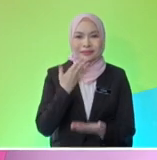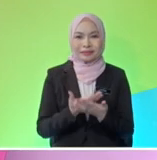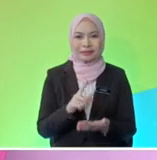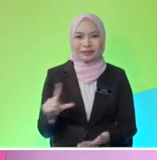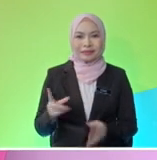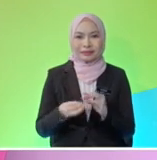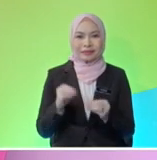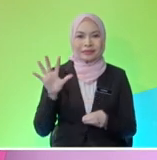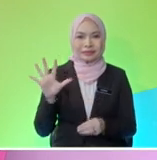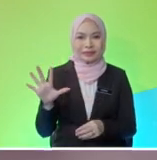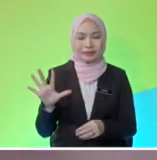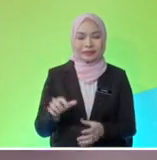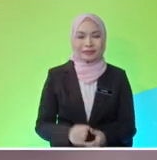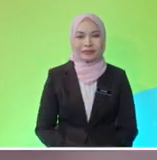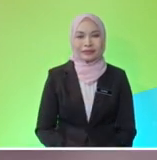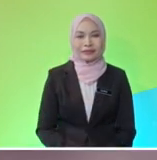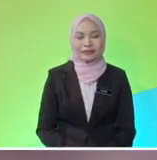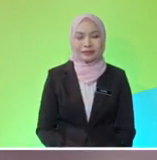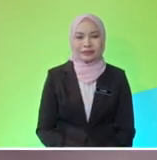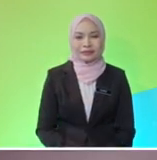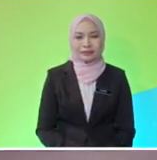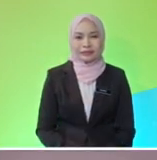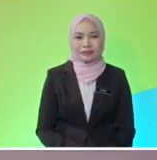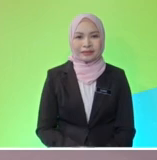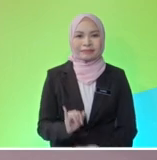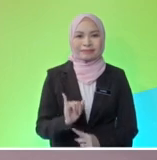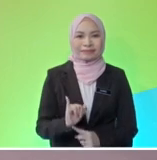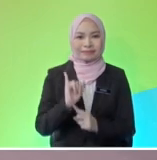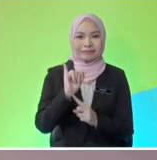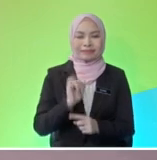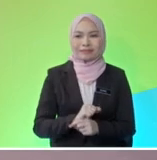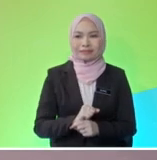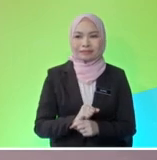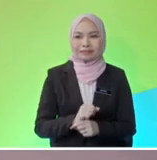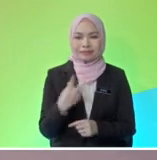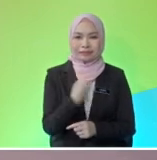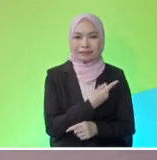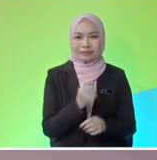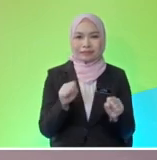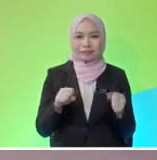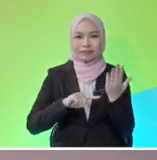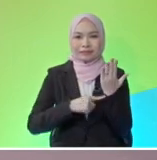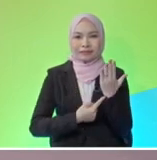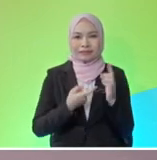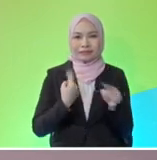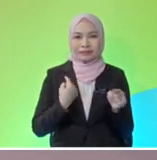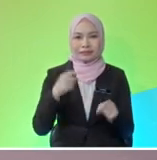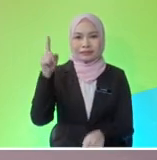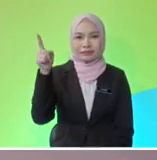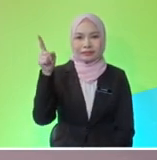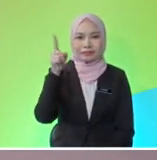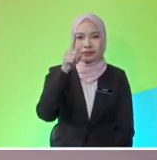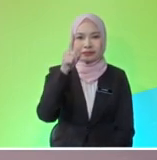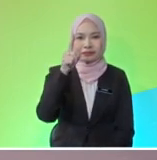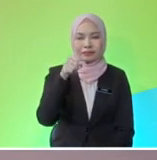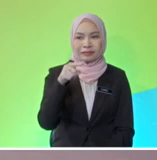sikit. Kita mula daripada atas juga. Tetapi kita mula daripada atas ke bawah sini. Bukan